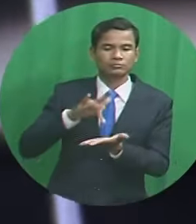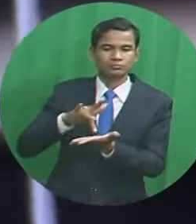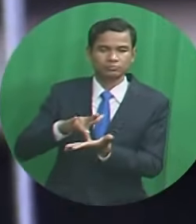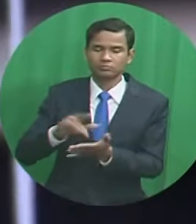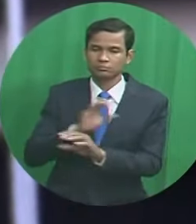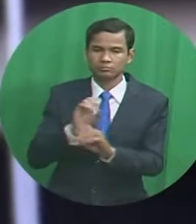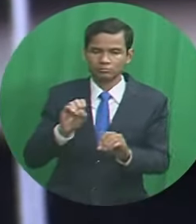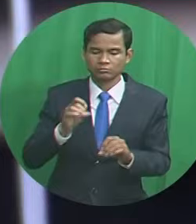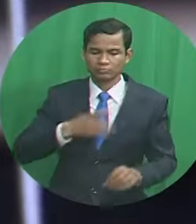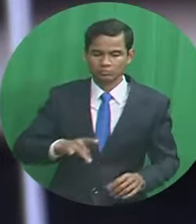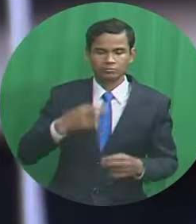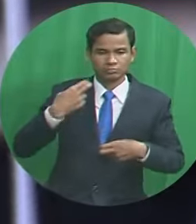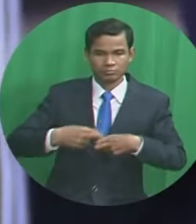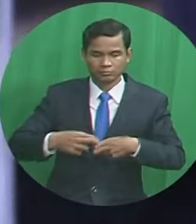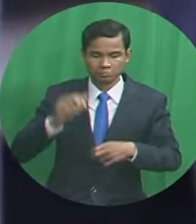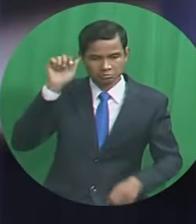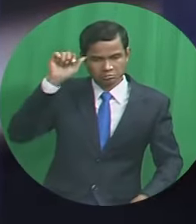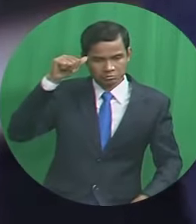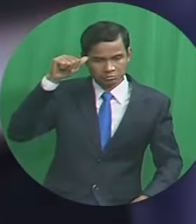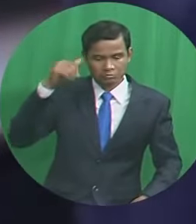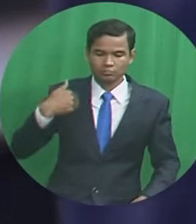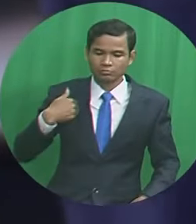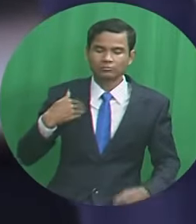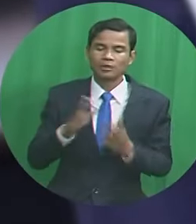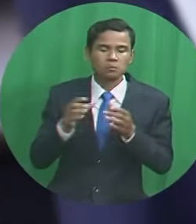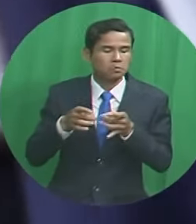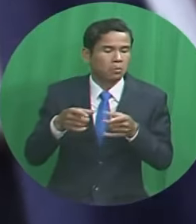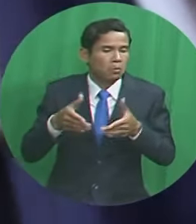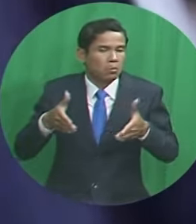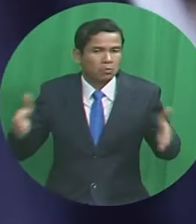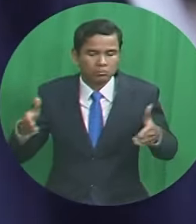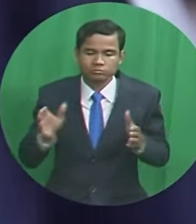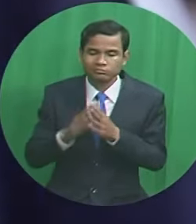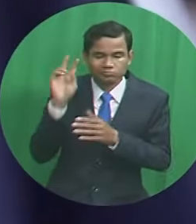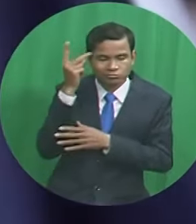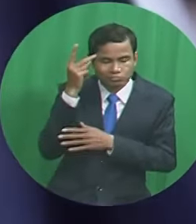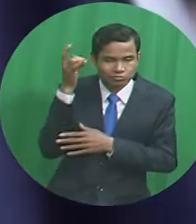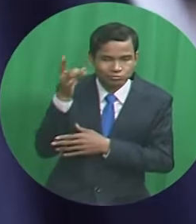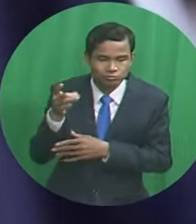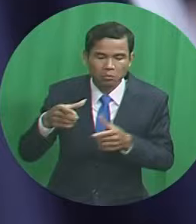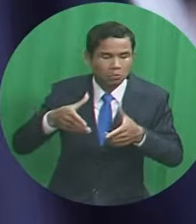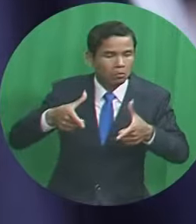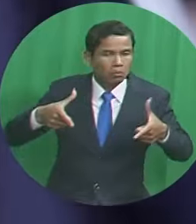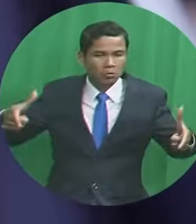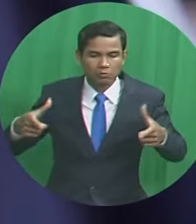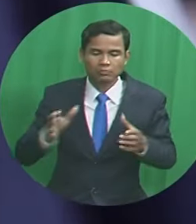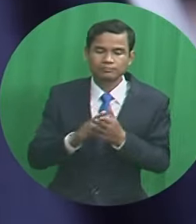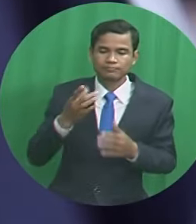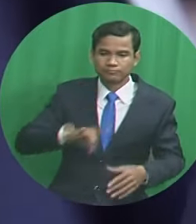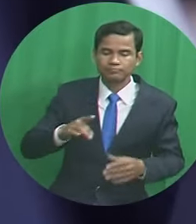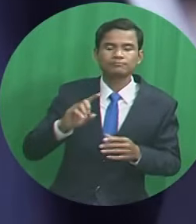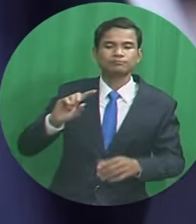ព៌ាដោយសារផលវិបាកនៃភាពតានតឹងនឹងមានទំហំធំធេងដែលលោកបានបន្ថែមថាទំហំធំធេងពាក់ព័ន្ធនឹងការបាត់